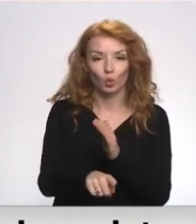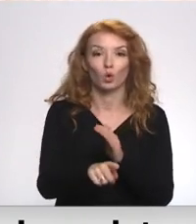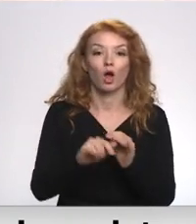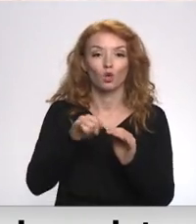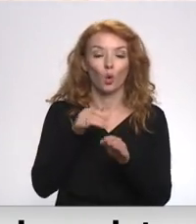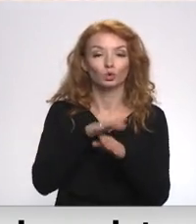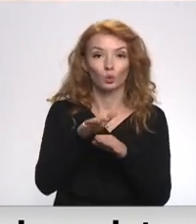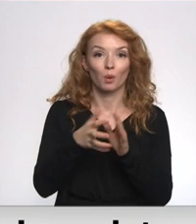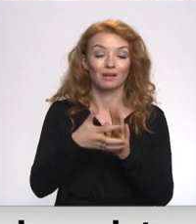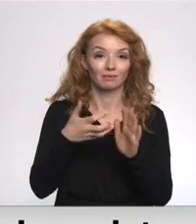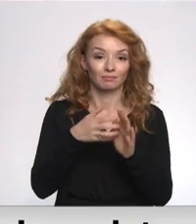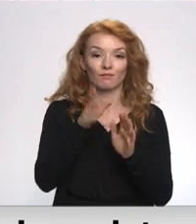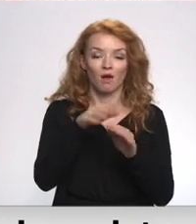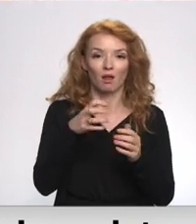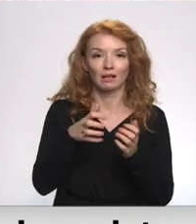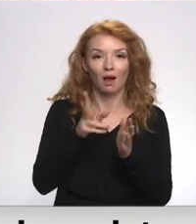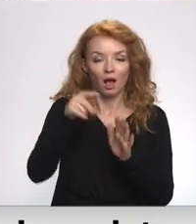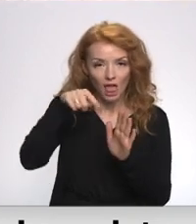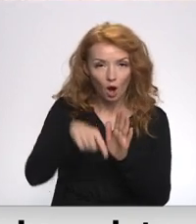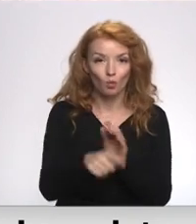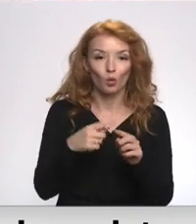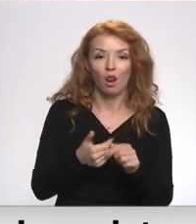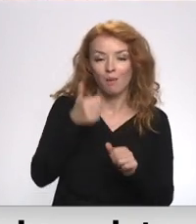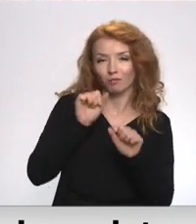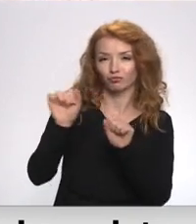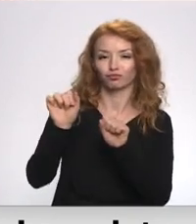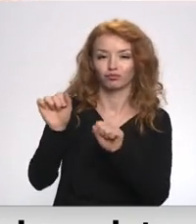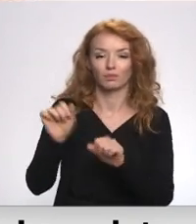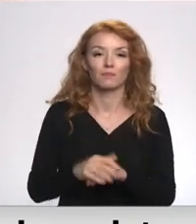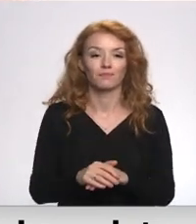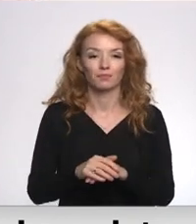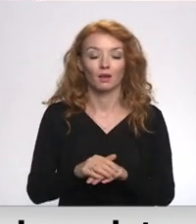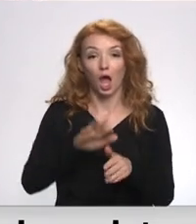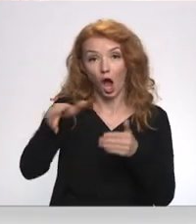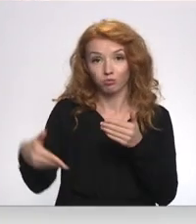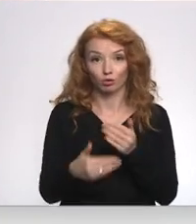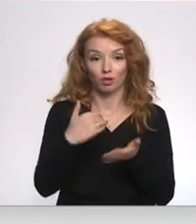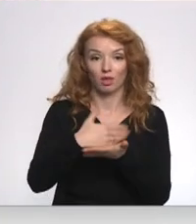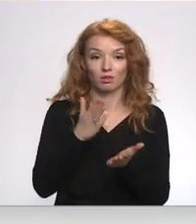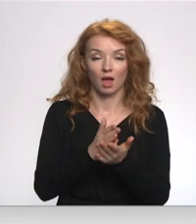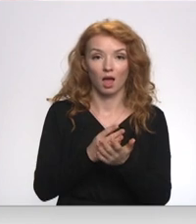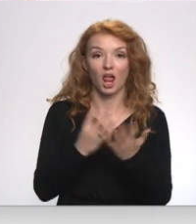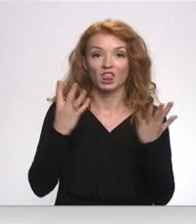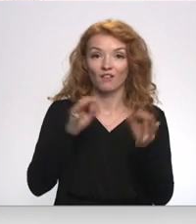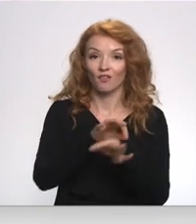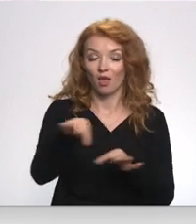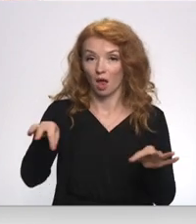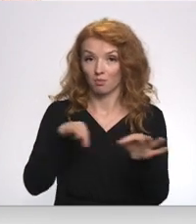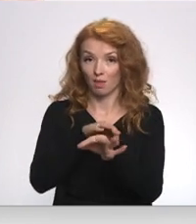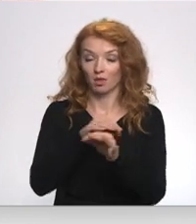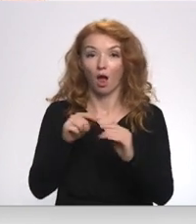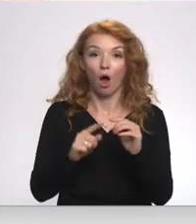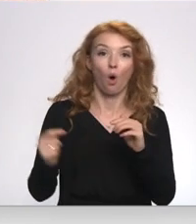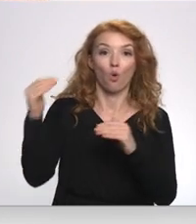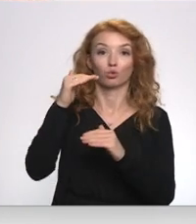to izmantojot arī kā ierakumus un labāk aizsargājoties. Slietņa apakšējā daļa ir 9 kvadrātmetri. Uz